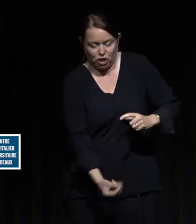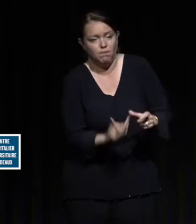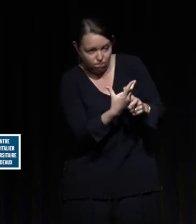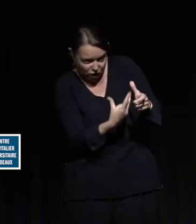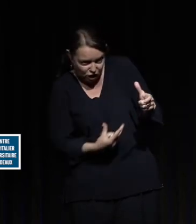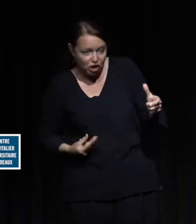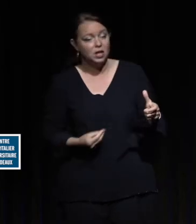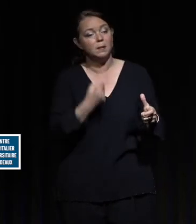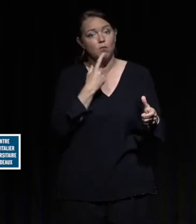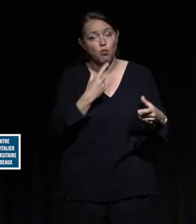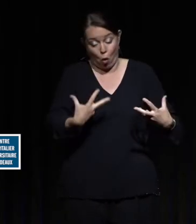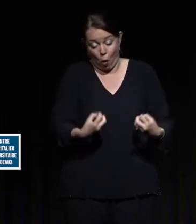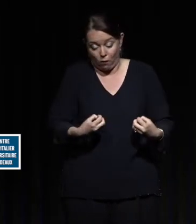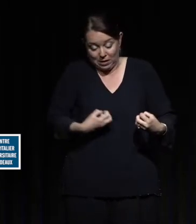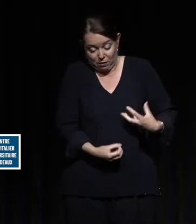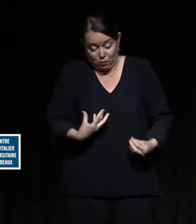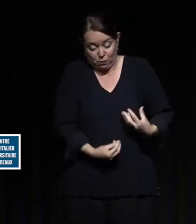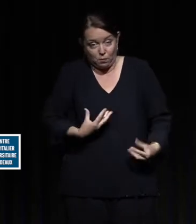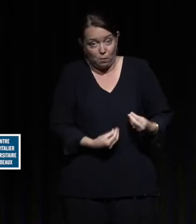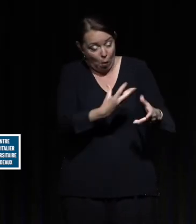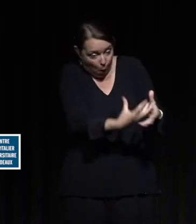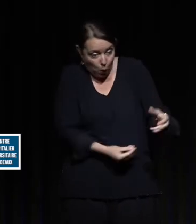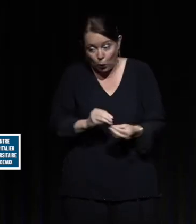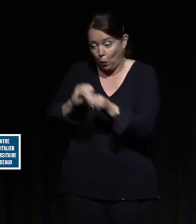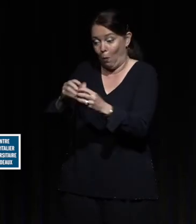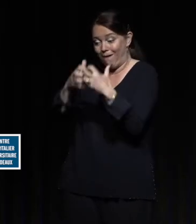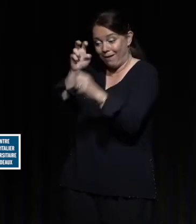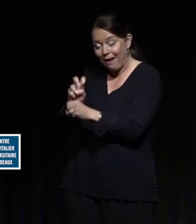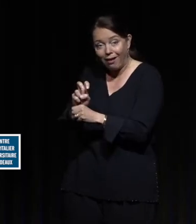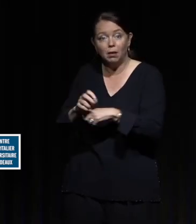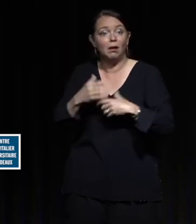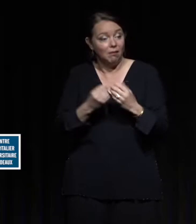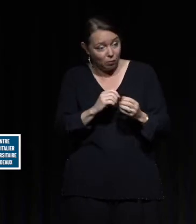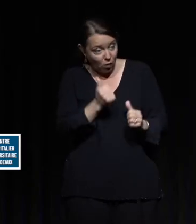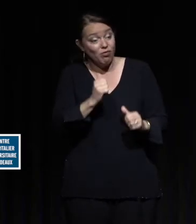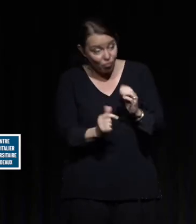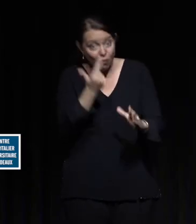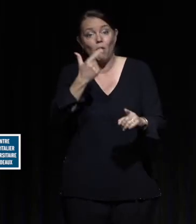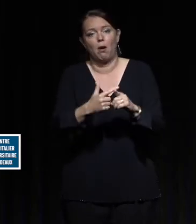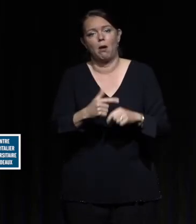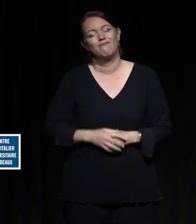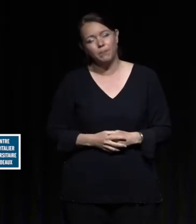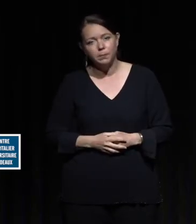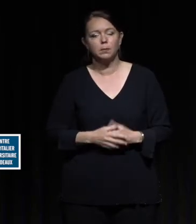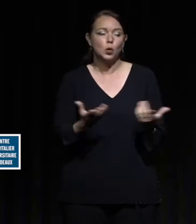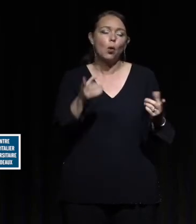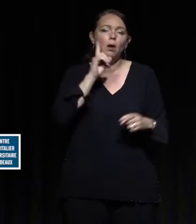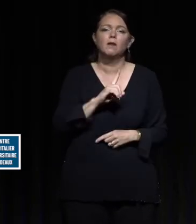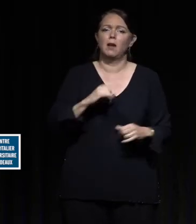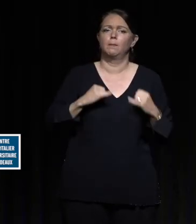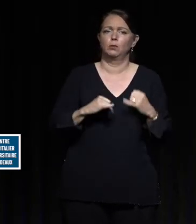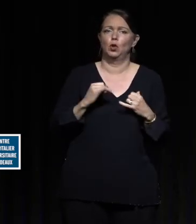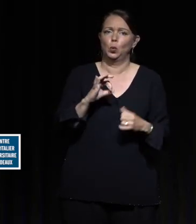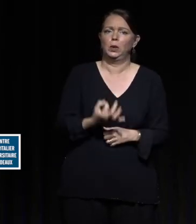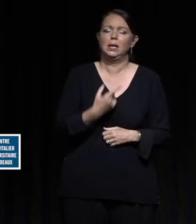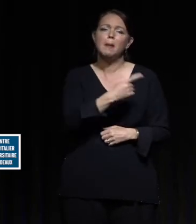recommencer une deuxième fois. Donc vous voyez que c'est une méthode positive et qu'il faut s'en servir chez les femmes jeunes, mais que quelque part, c'est quand même une